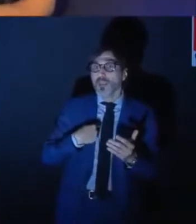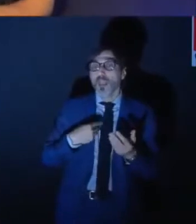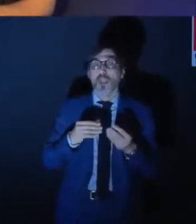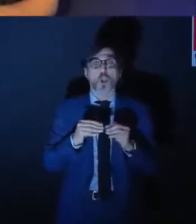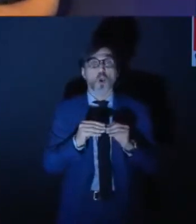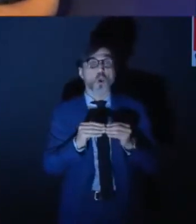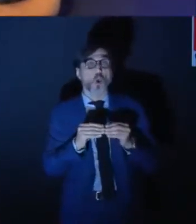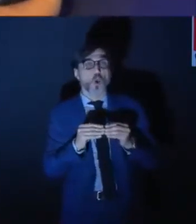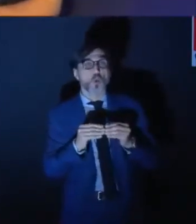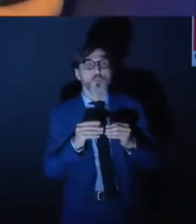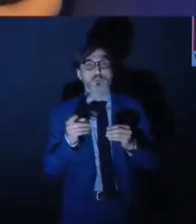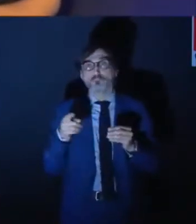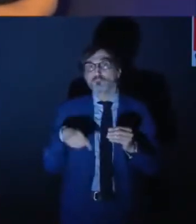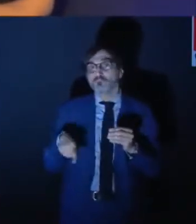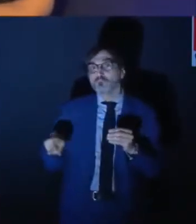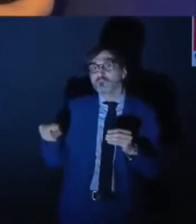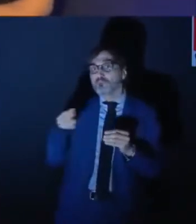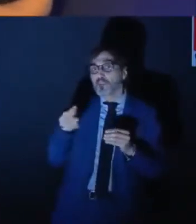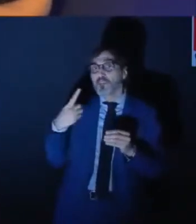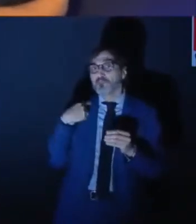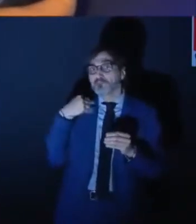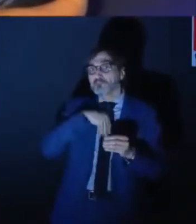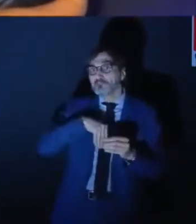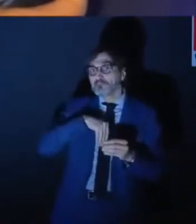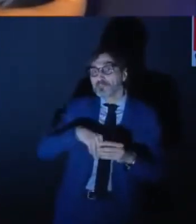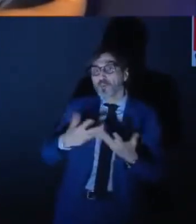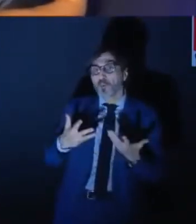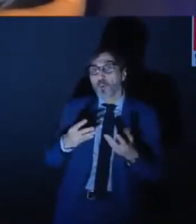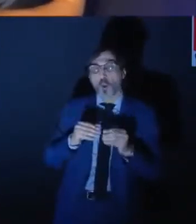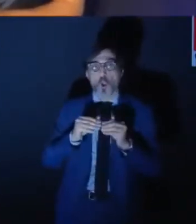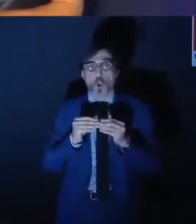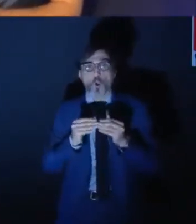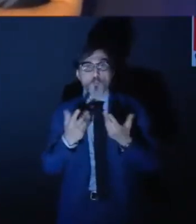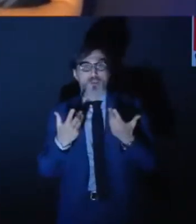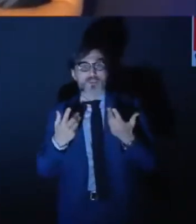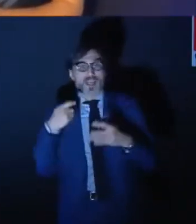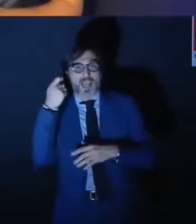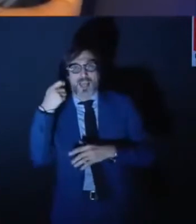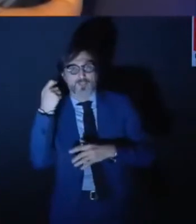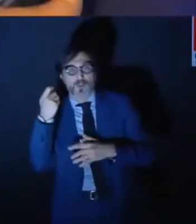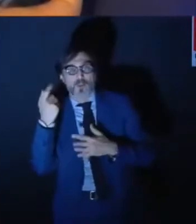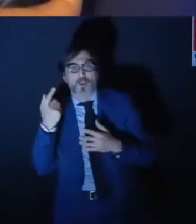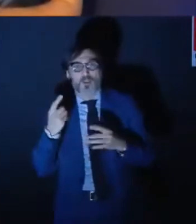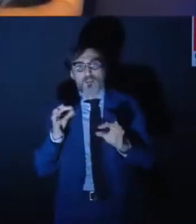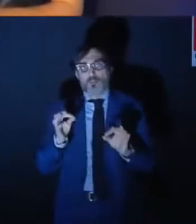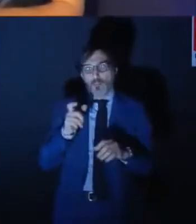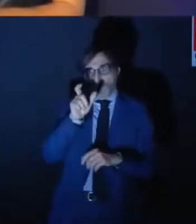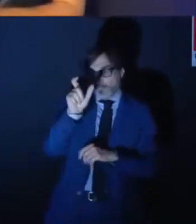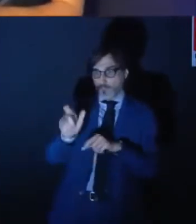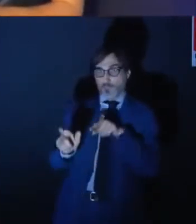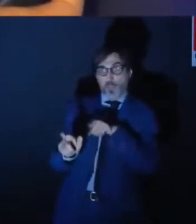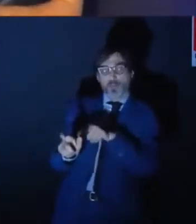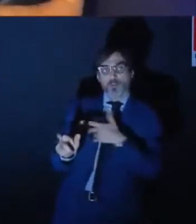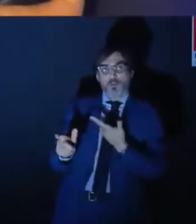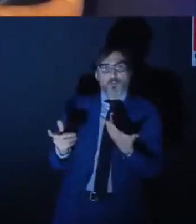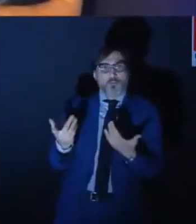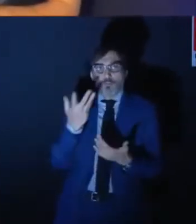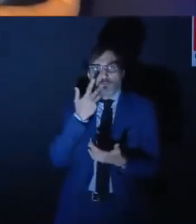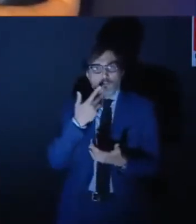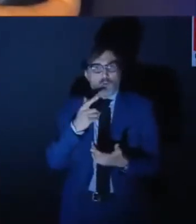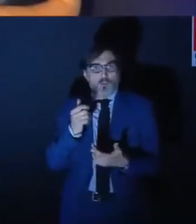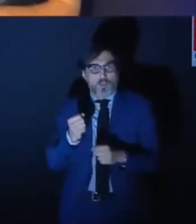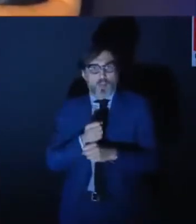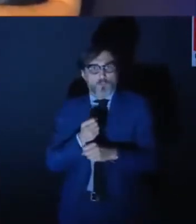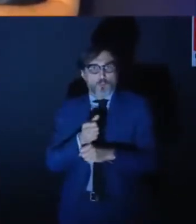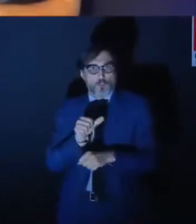la vostra impressione di entrare calre di nella parte insomma di poi persona che voleva solo fare il